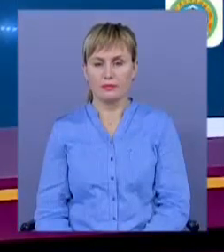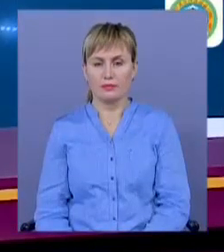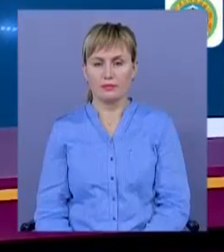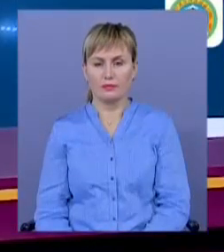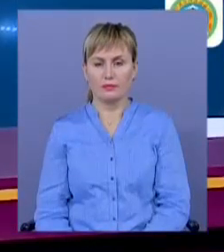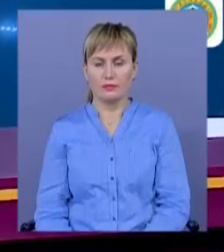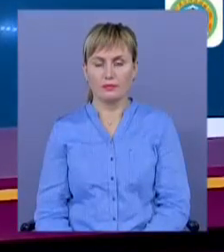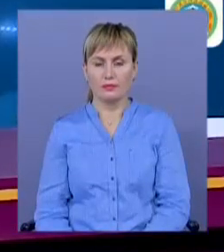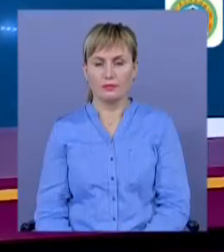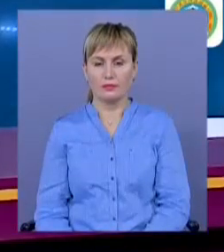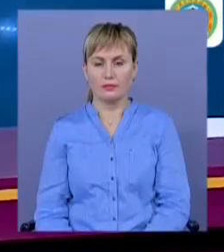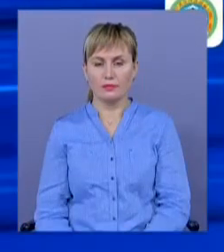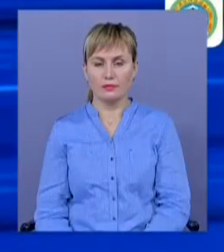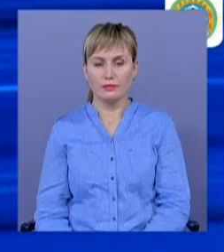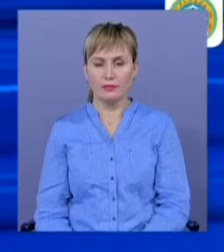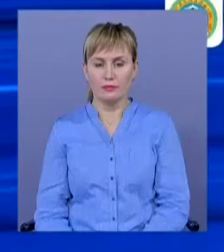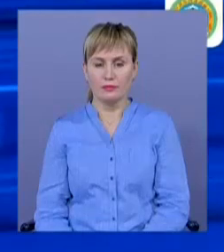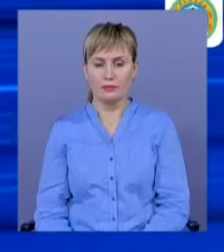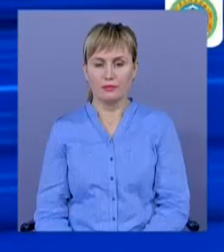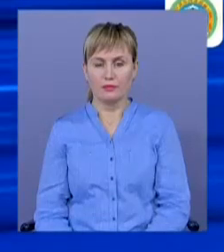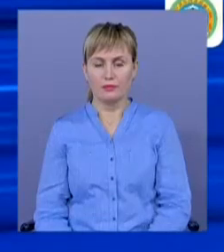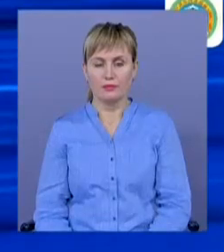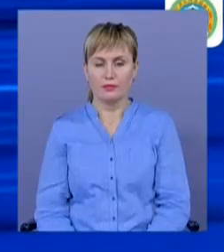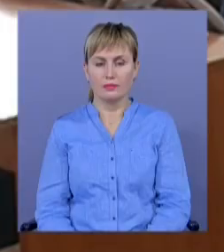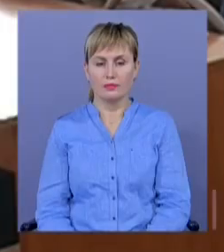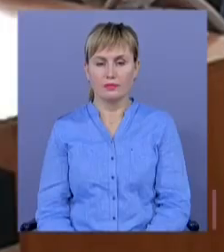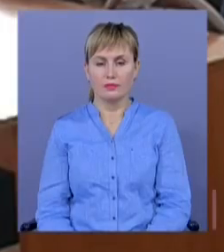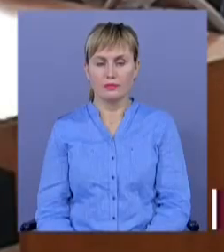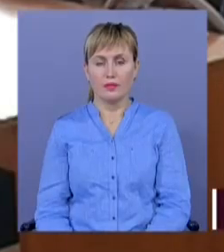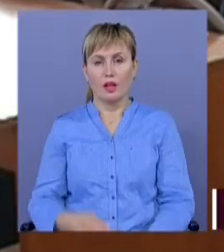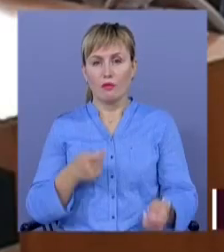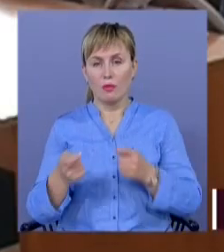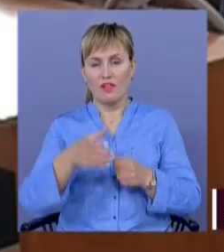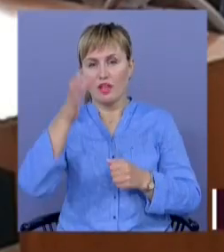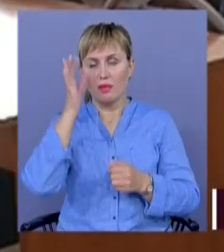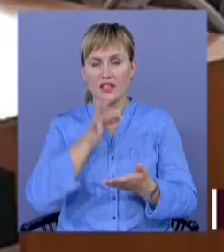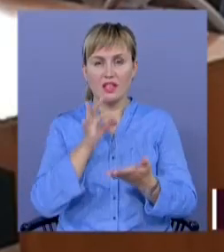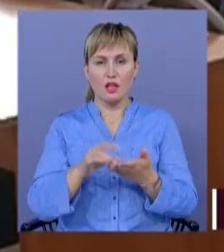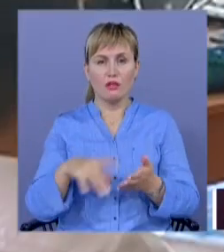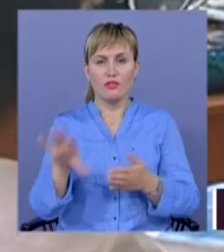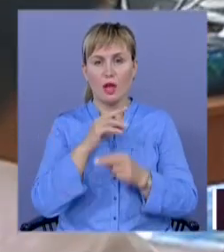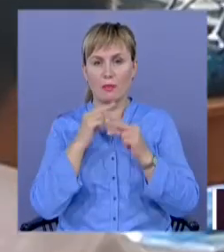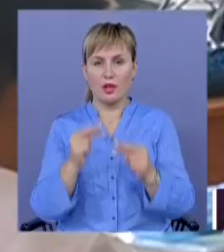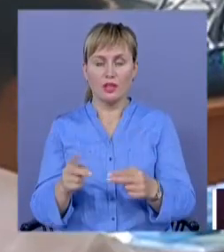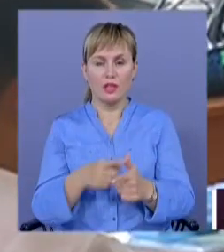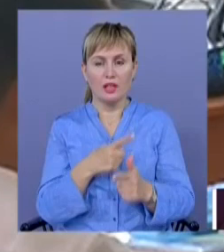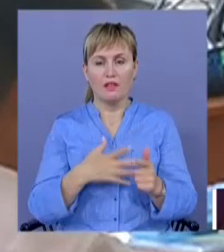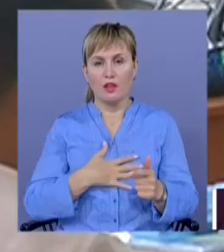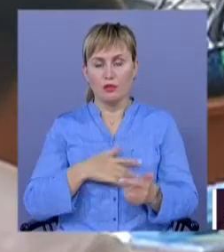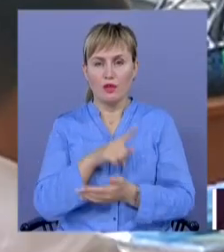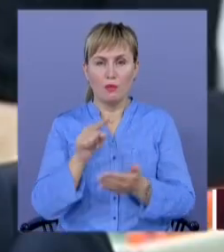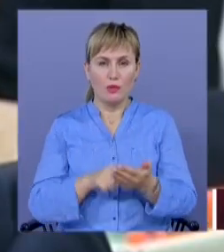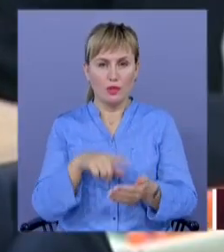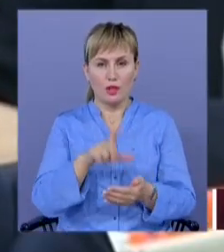Ата-аналар ешқандай ақша қаражат мектепке тапсыруға тиіс емес. В управлении образования отметили, что все обращения или же волнующие